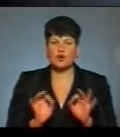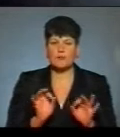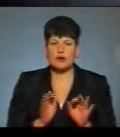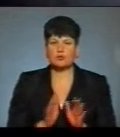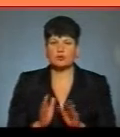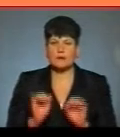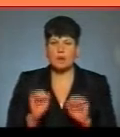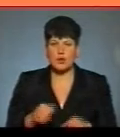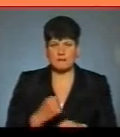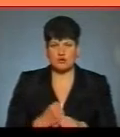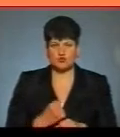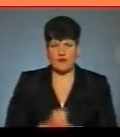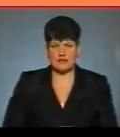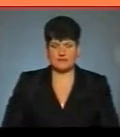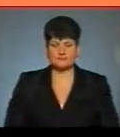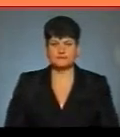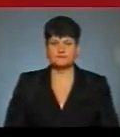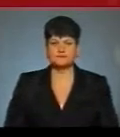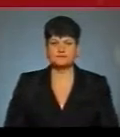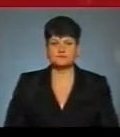режимі могли працювати.